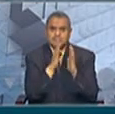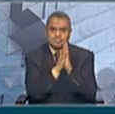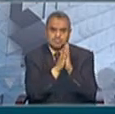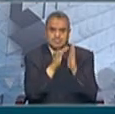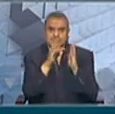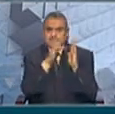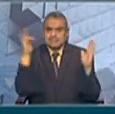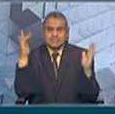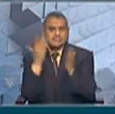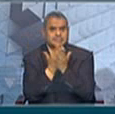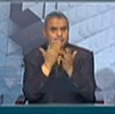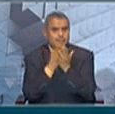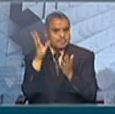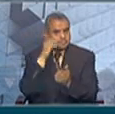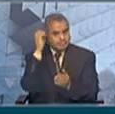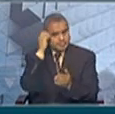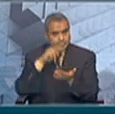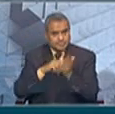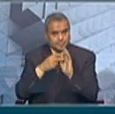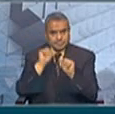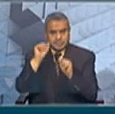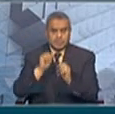لهذا الاعتذار؟